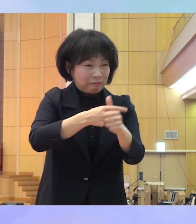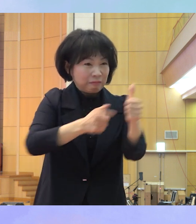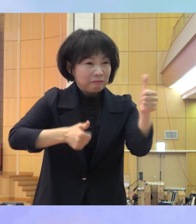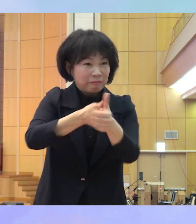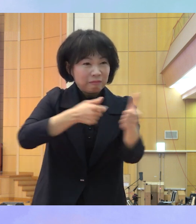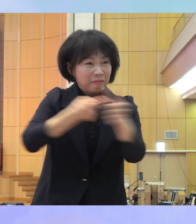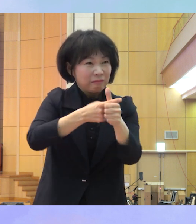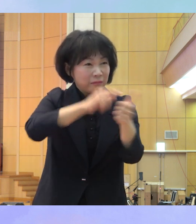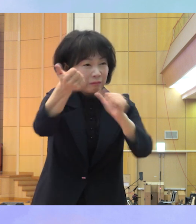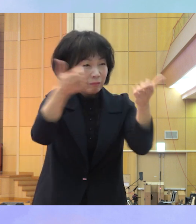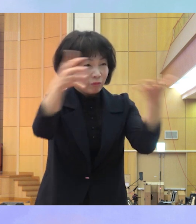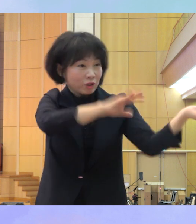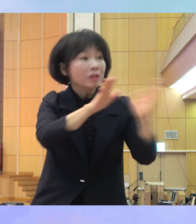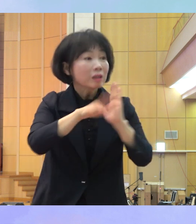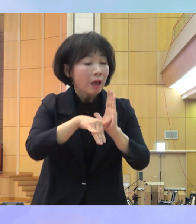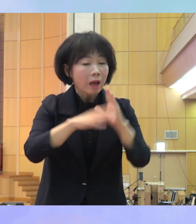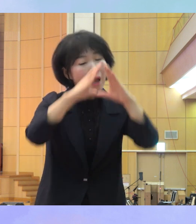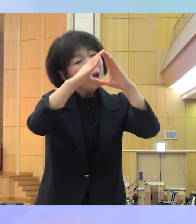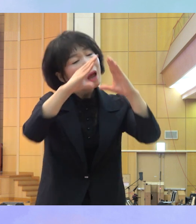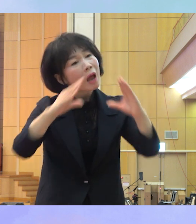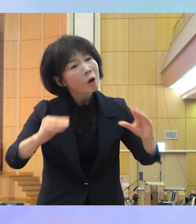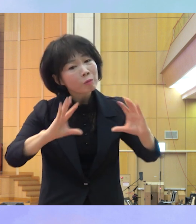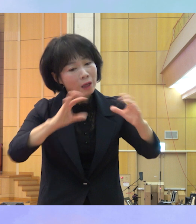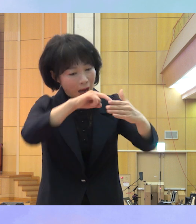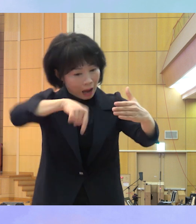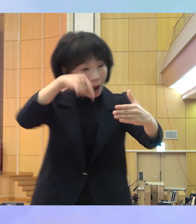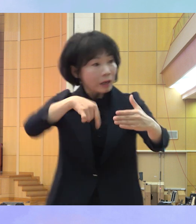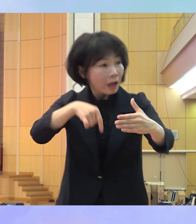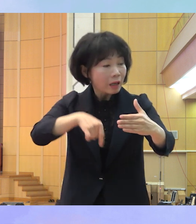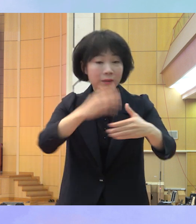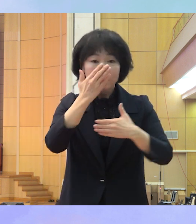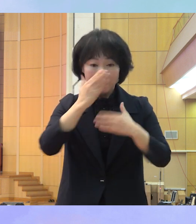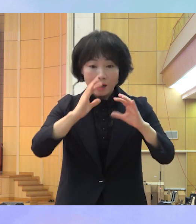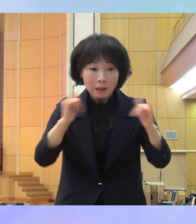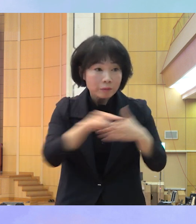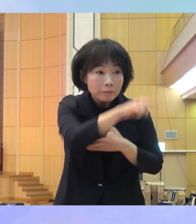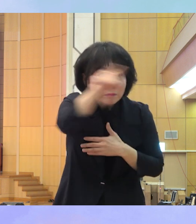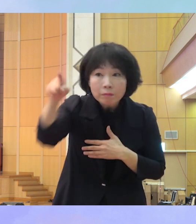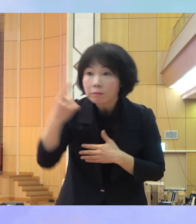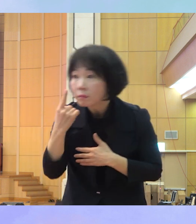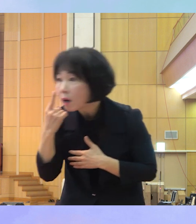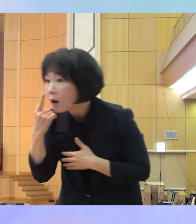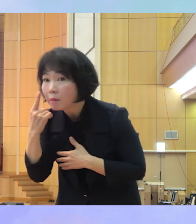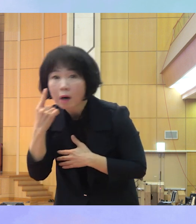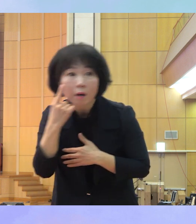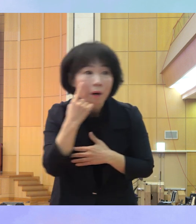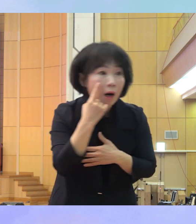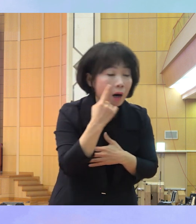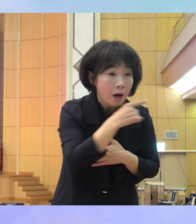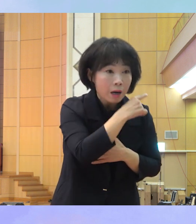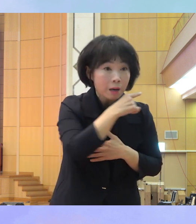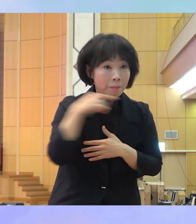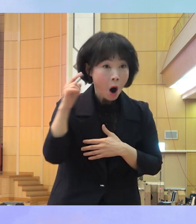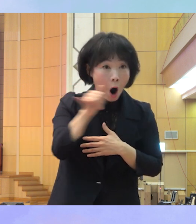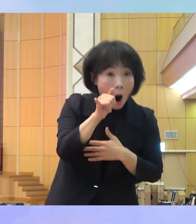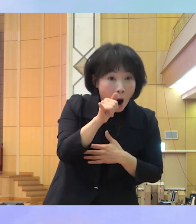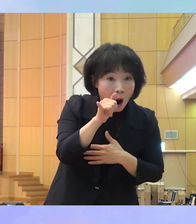멸하실 때에 애굽에 있는 이스라엘 자손의 집을 넘어사 우리의 집을